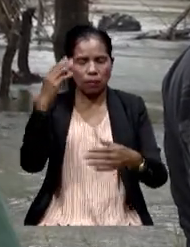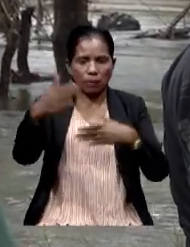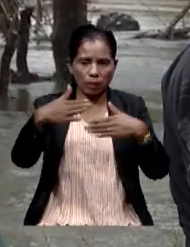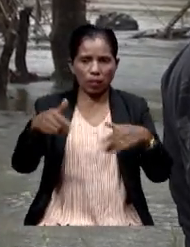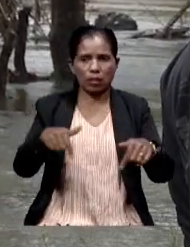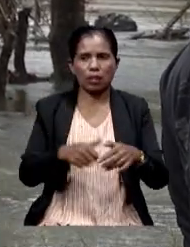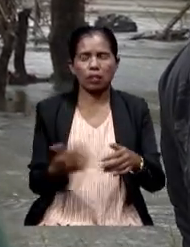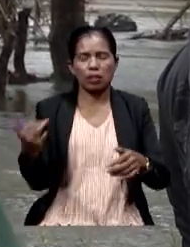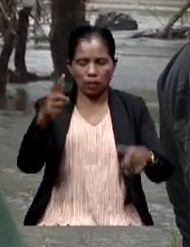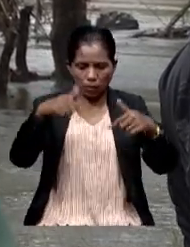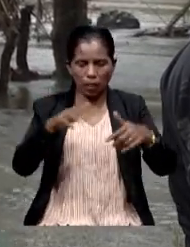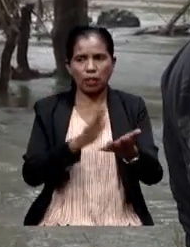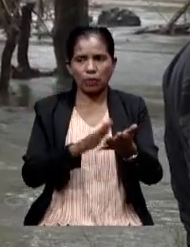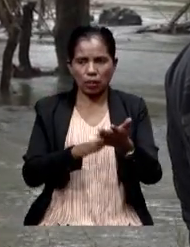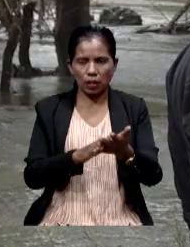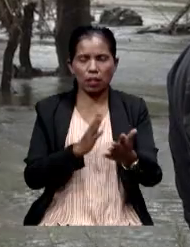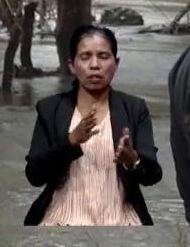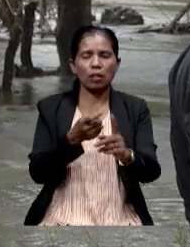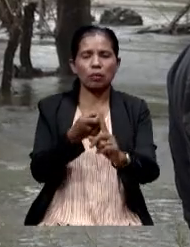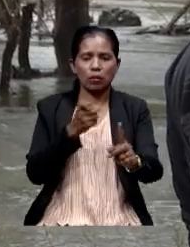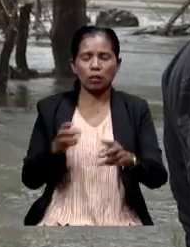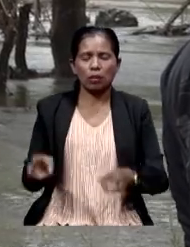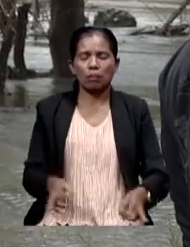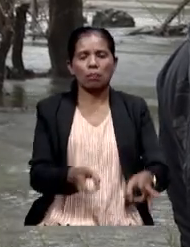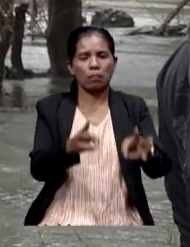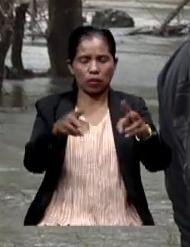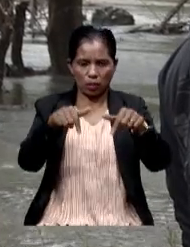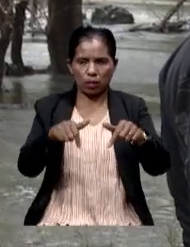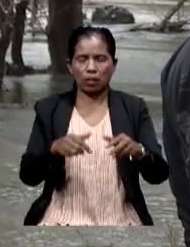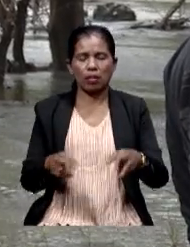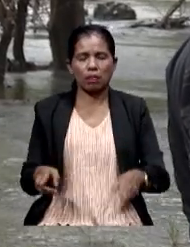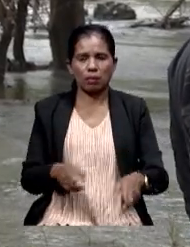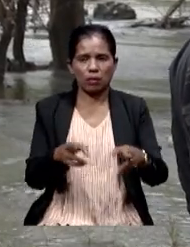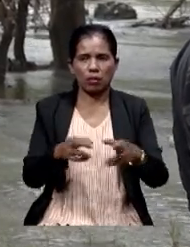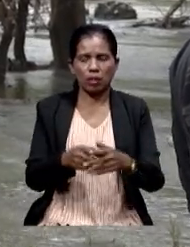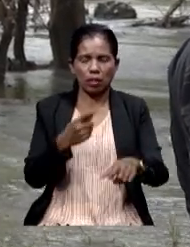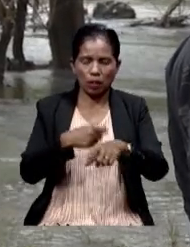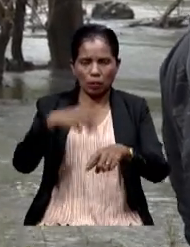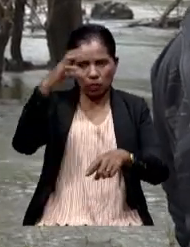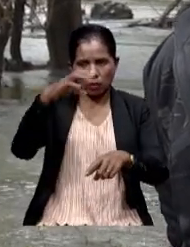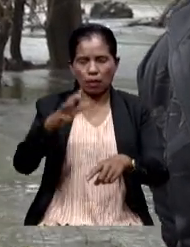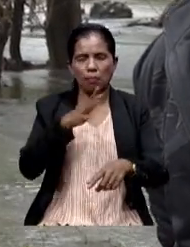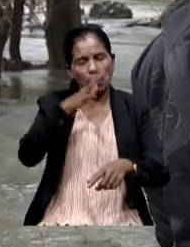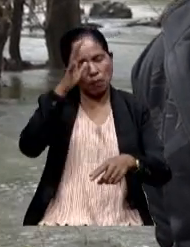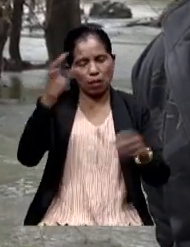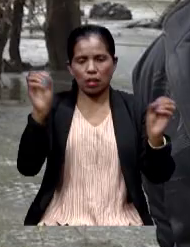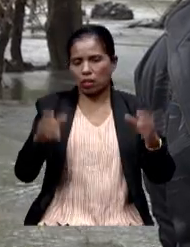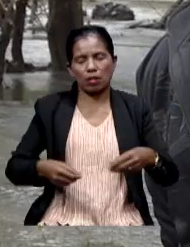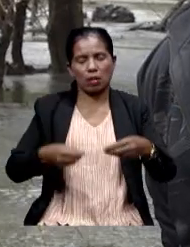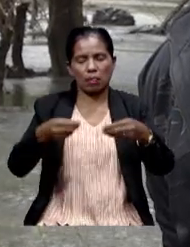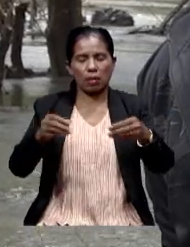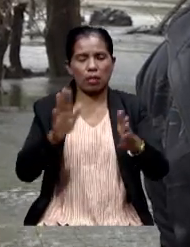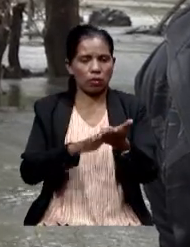sira quando mai sekolah tengke atravesa mota idane dala rumah dificulta mas labar ser quando tempo udang ana ini ngaman lah fo answer mai sekolah tambah tau